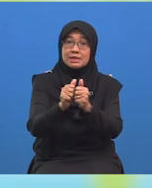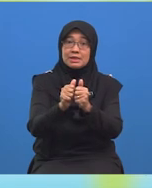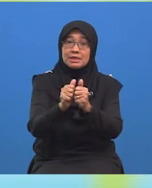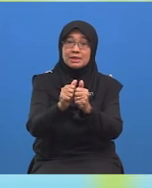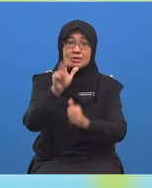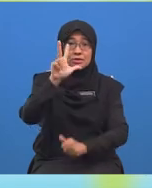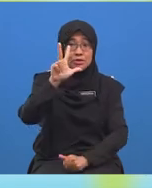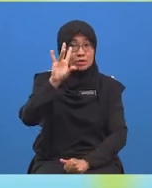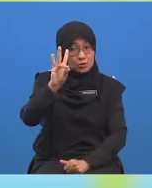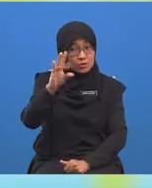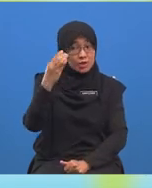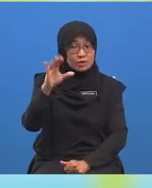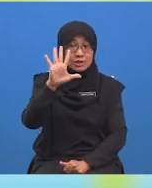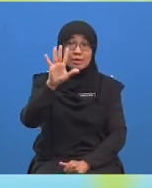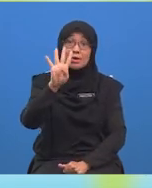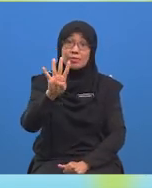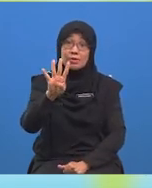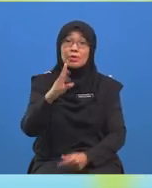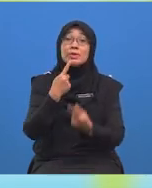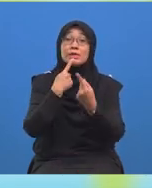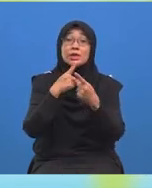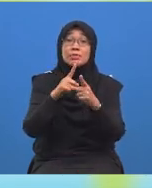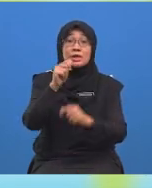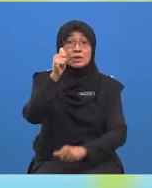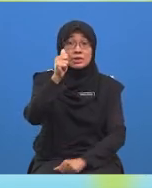754 dan jawapannya ialah